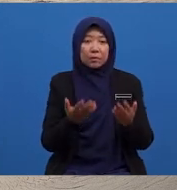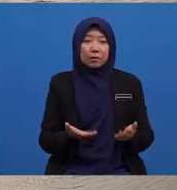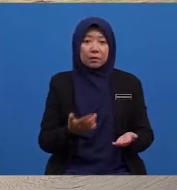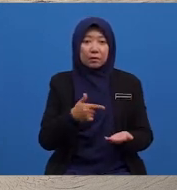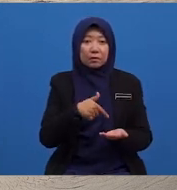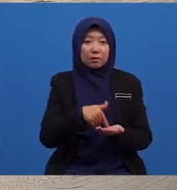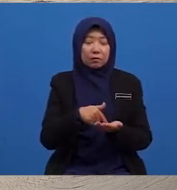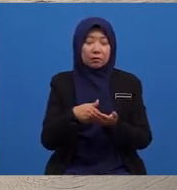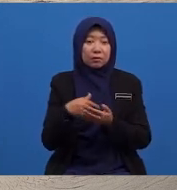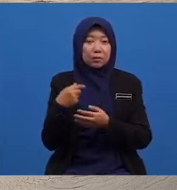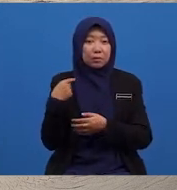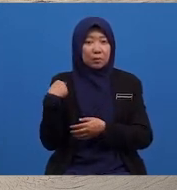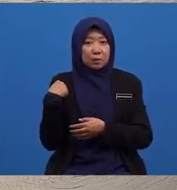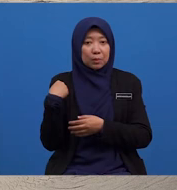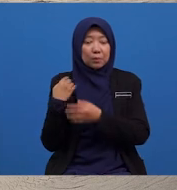bahu memikul.